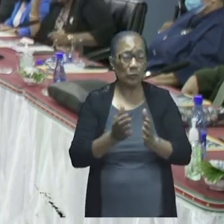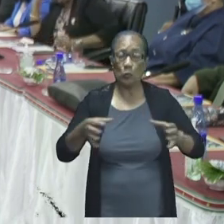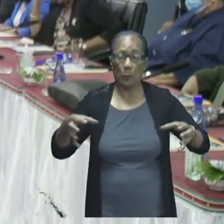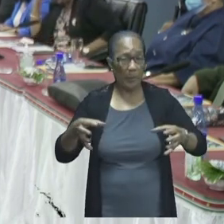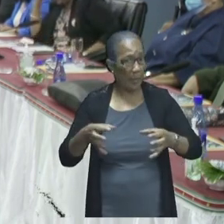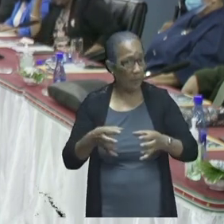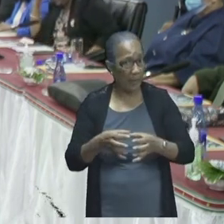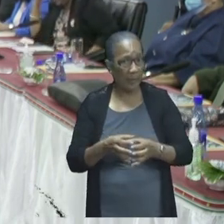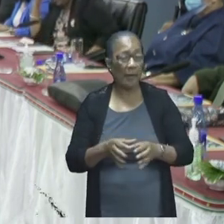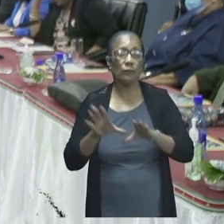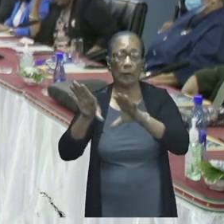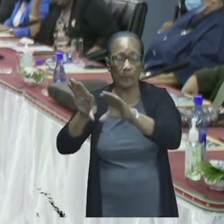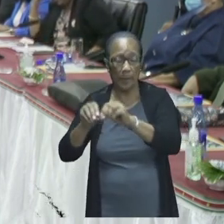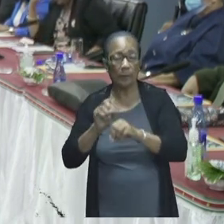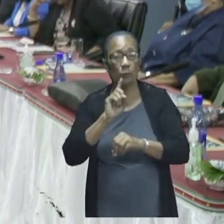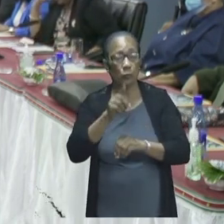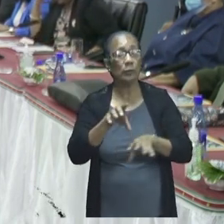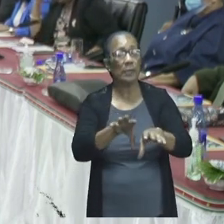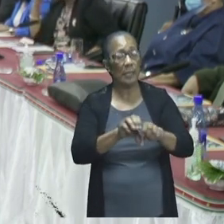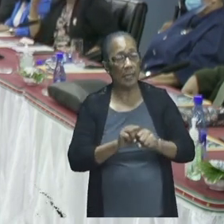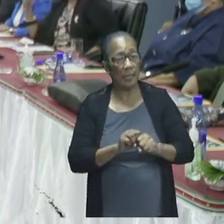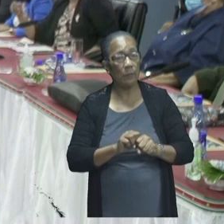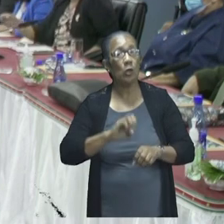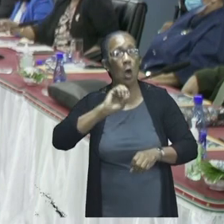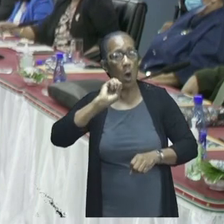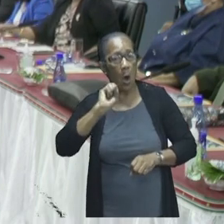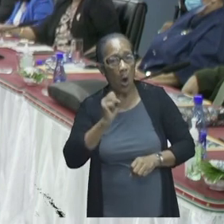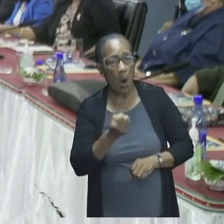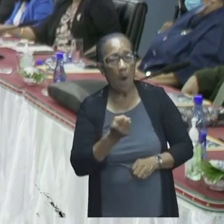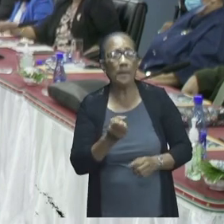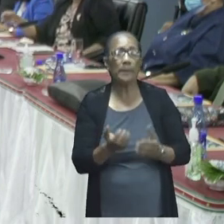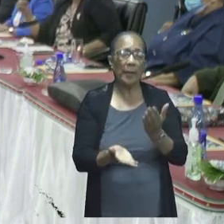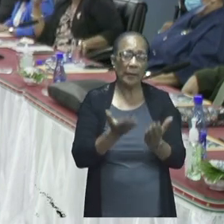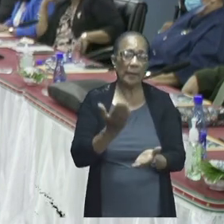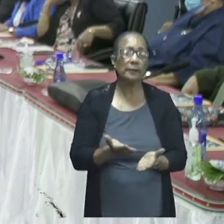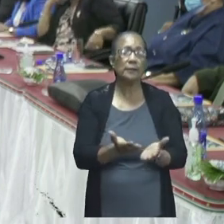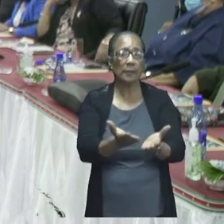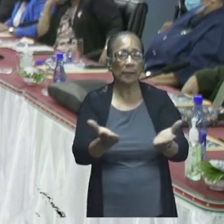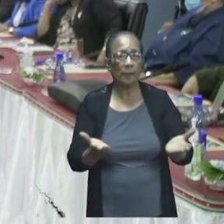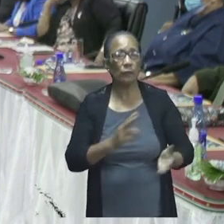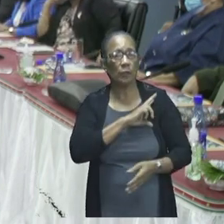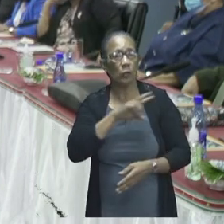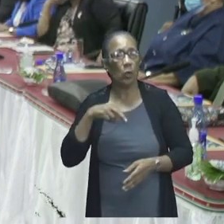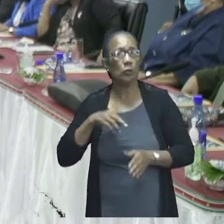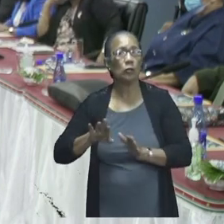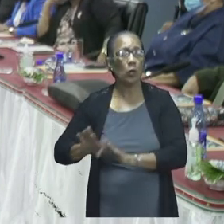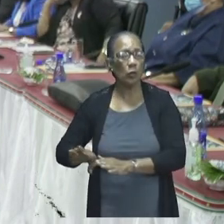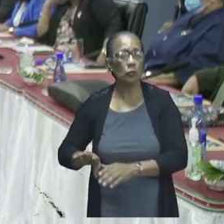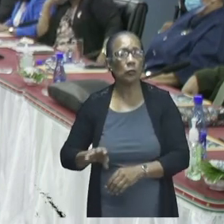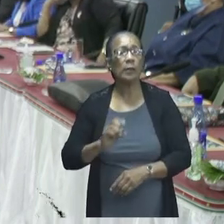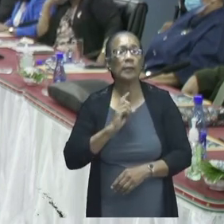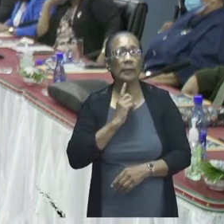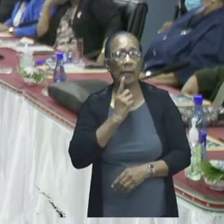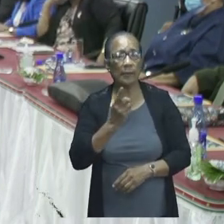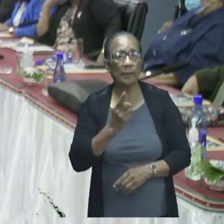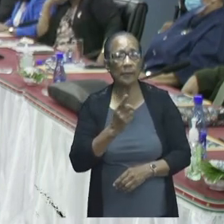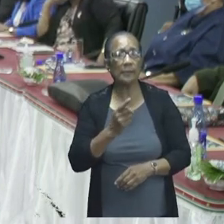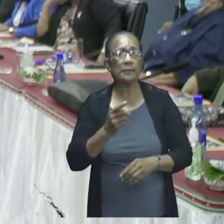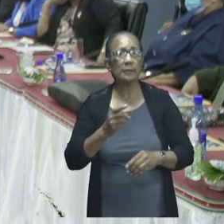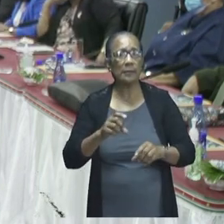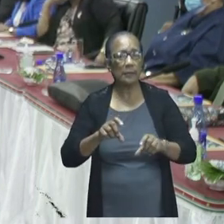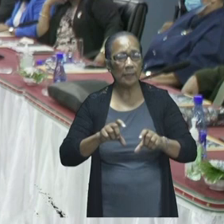maatregelen die we moeten gaan vliegen om toch balans te brengen in onze uitstoot dat is de strategie